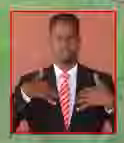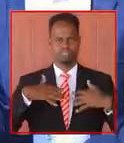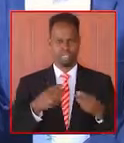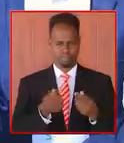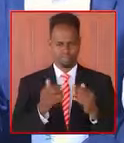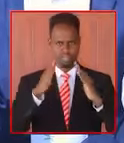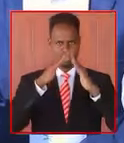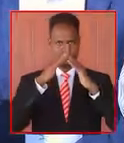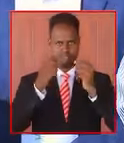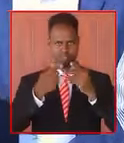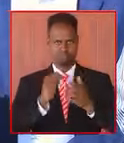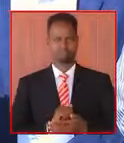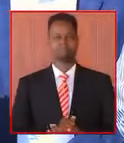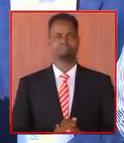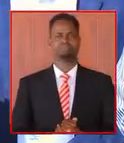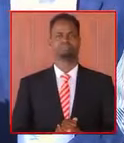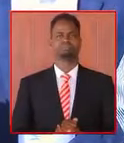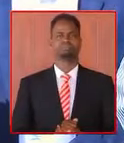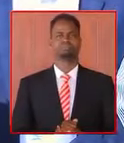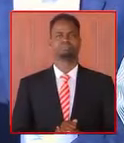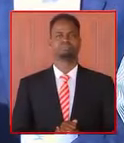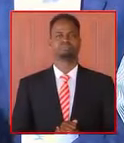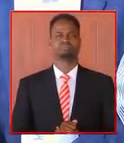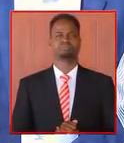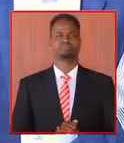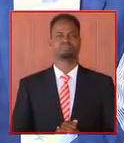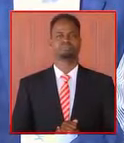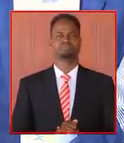وخبرين وهو كبر قادرين